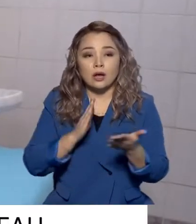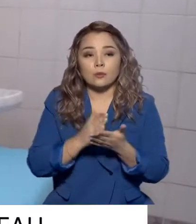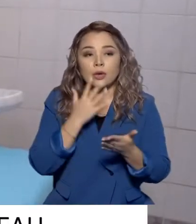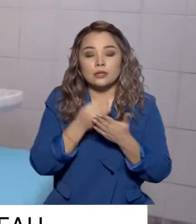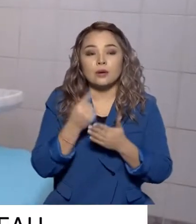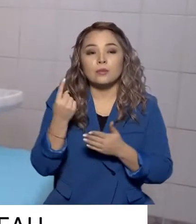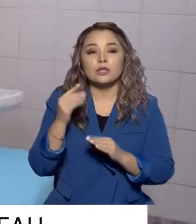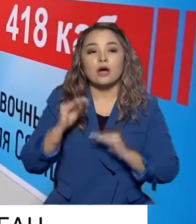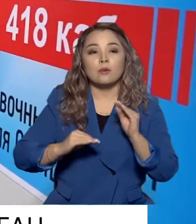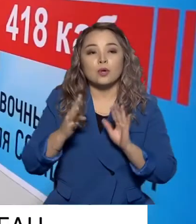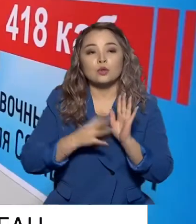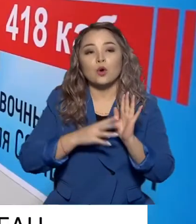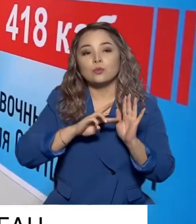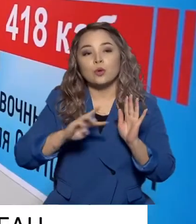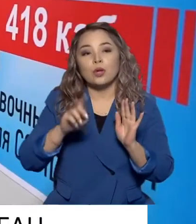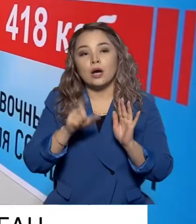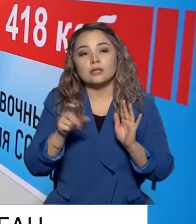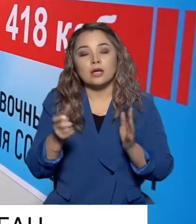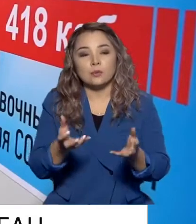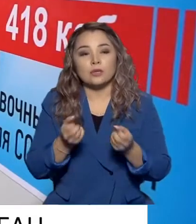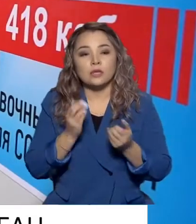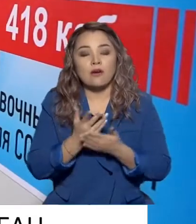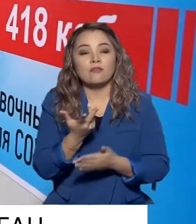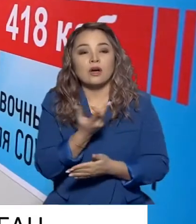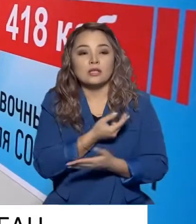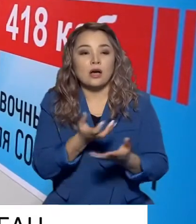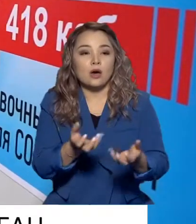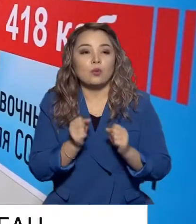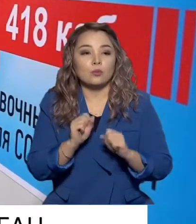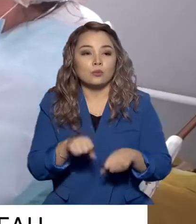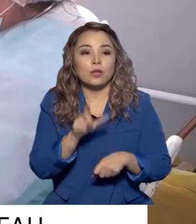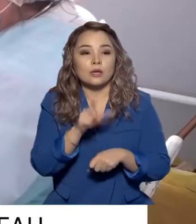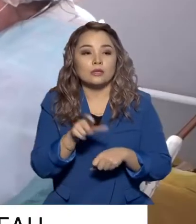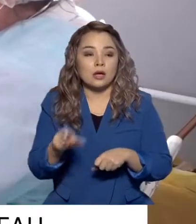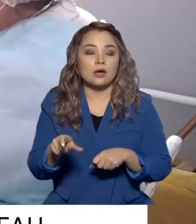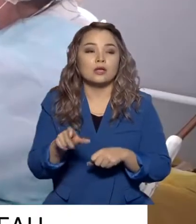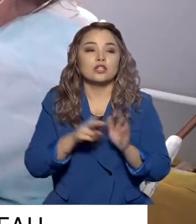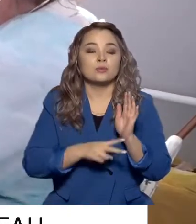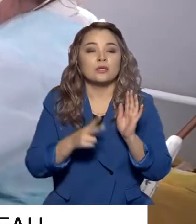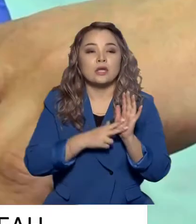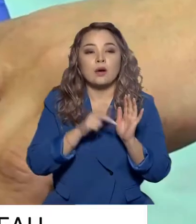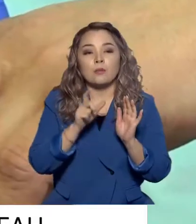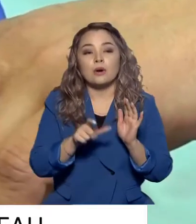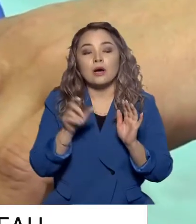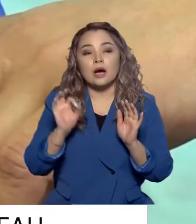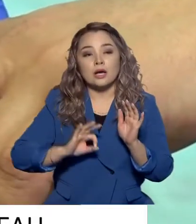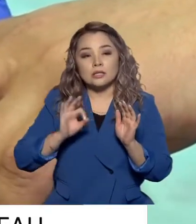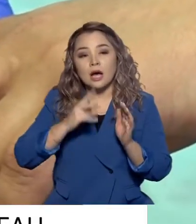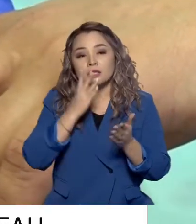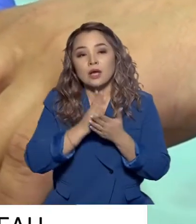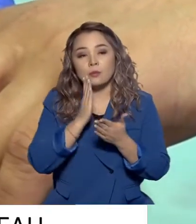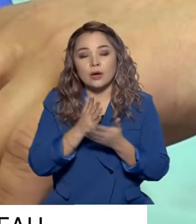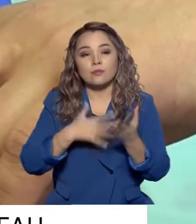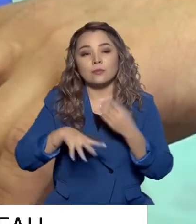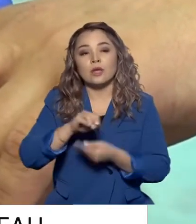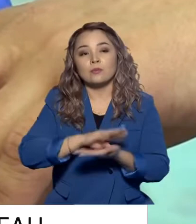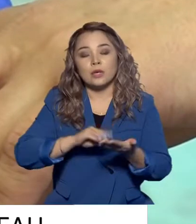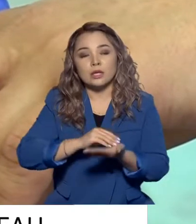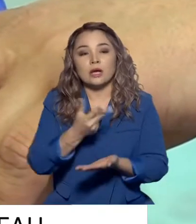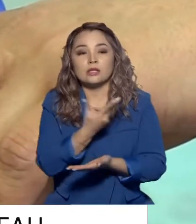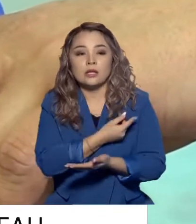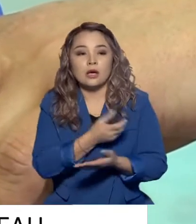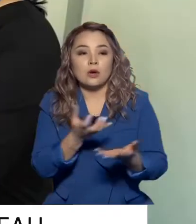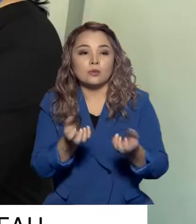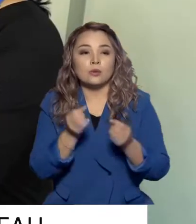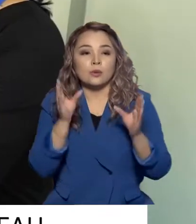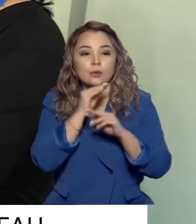компонентін 9 миллиондай адам алды. Бұл вакцина алуға болатын халықтың 78%. 136 мың адам ревакцинация жасап үлгерді.